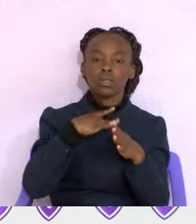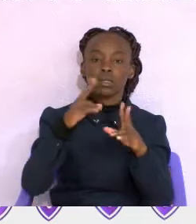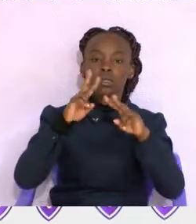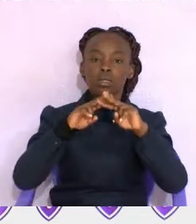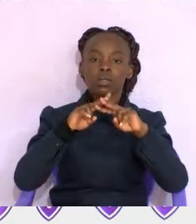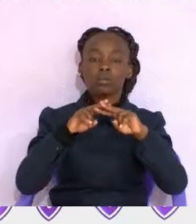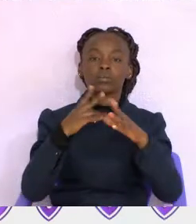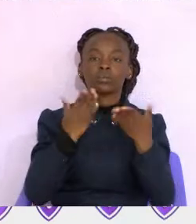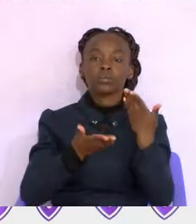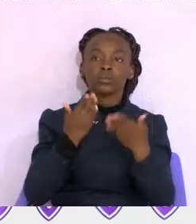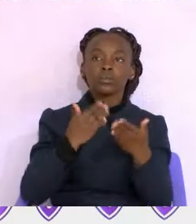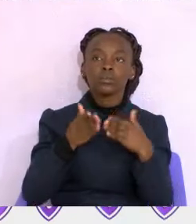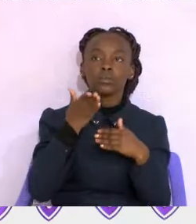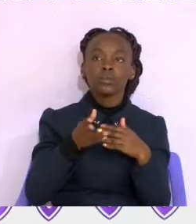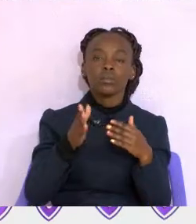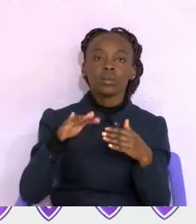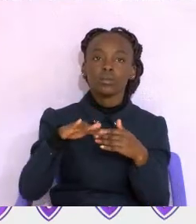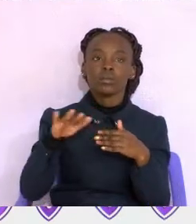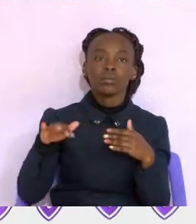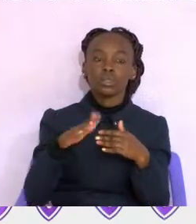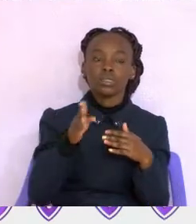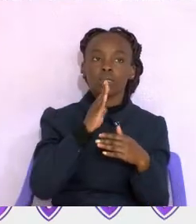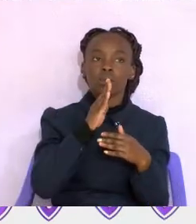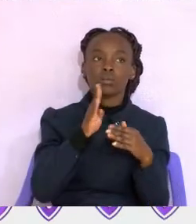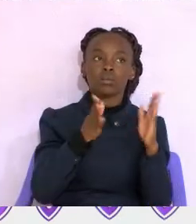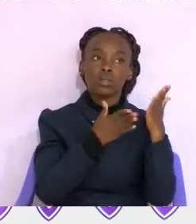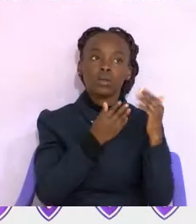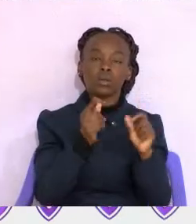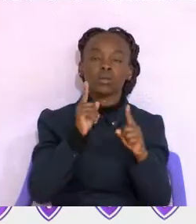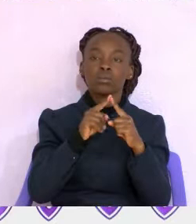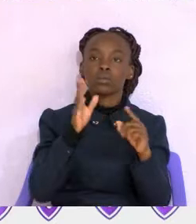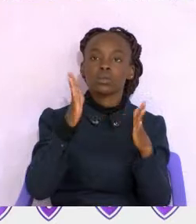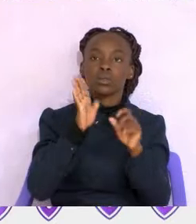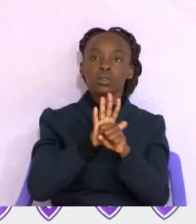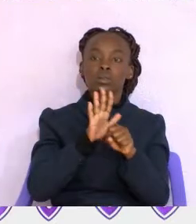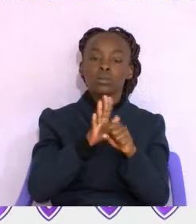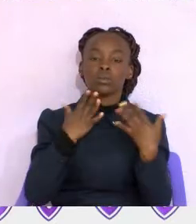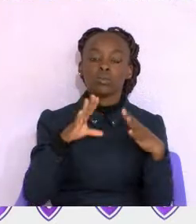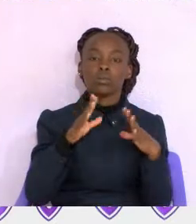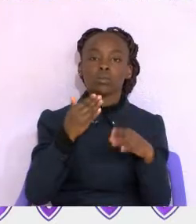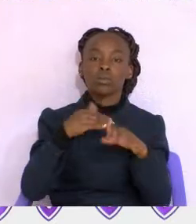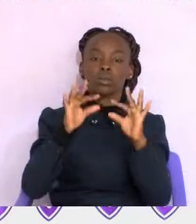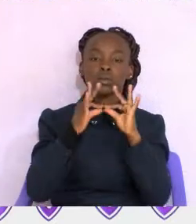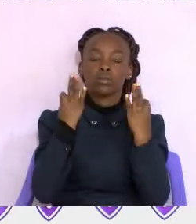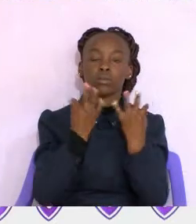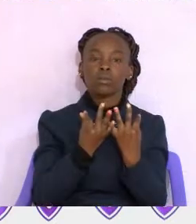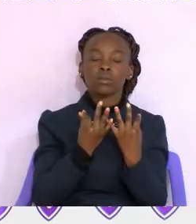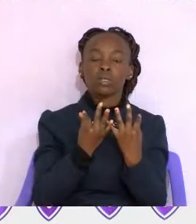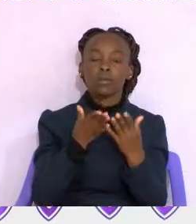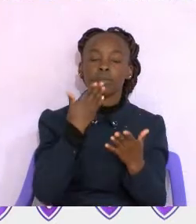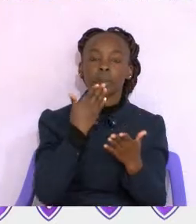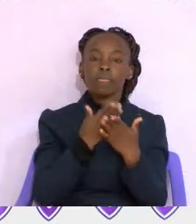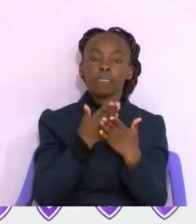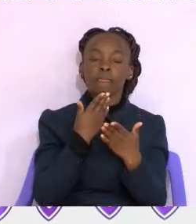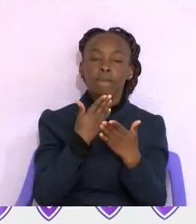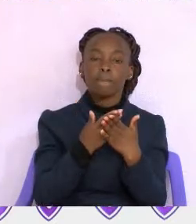uwepo wao Bwana ikawe afueni kwa wingi. Wacha uwepo wao kwa dunia hii Baba ikawe afueni kwa majamii. Asante Baba ni kwa